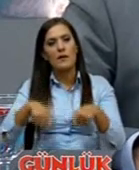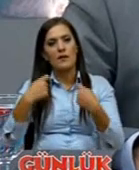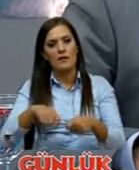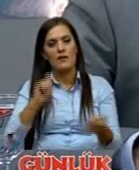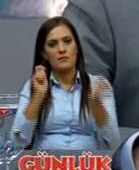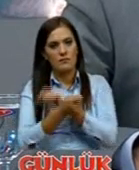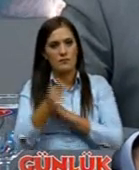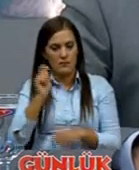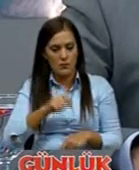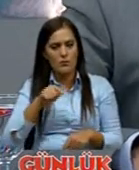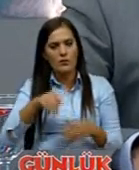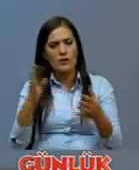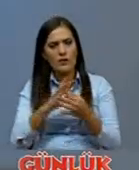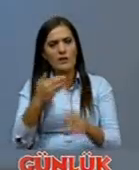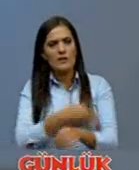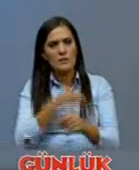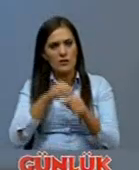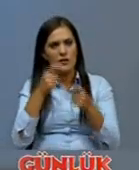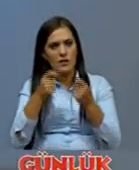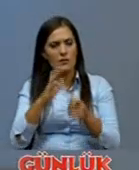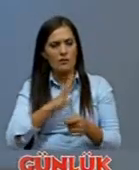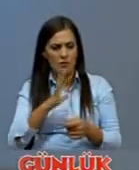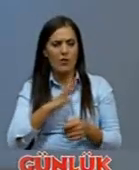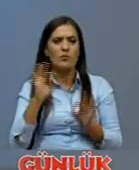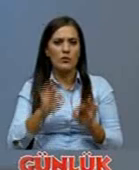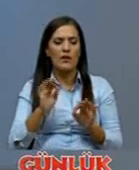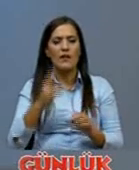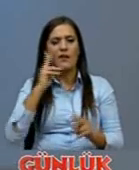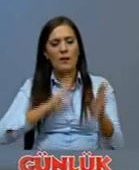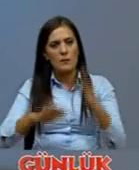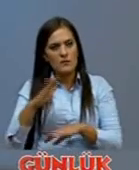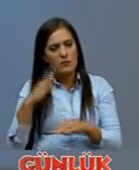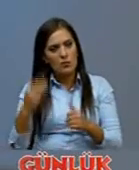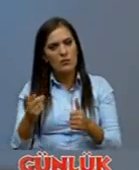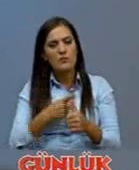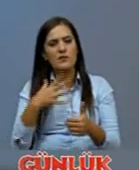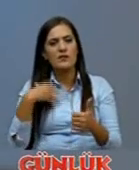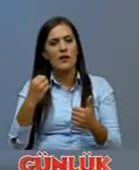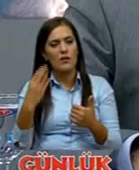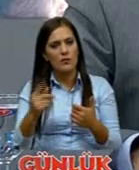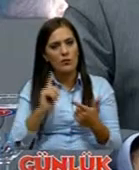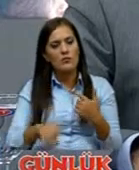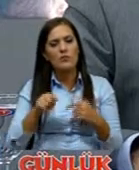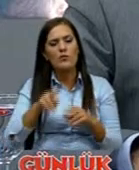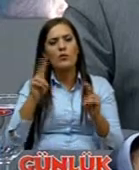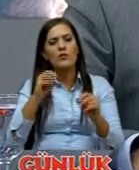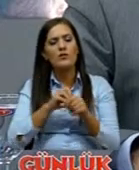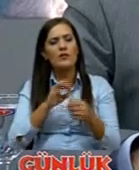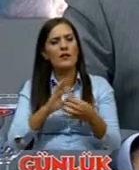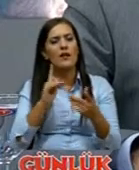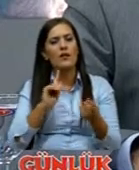çeviriyorlar. Bununla ilgili hizmet içi eğitimler de vardır. Var tabii değil ki. Mi? Temizlik olsun, sağlık olsun, bu konuda ne